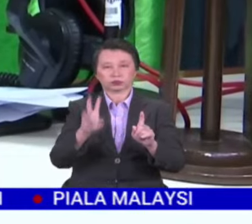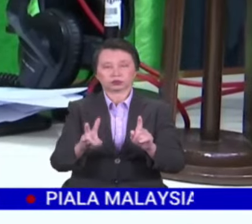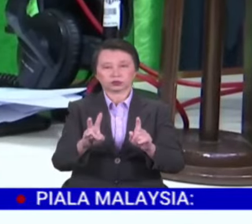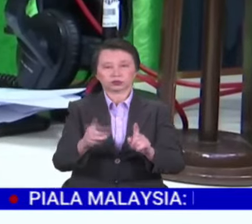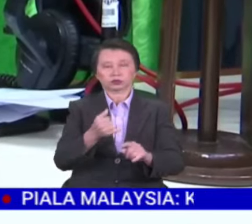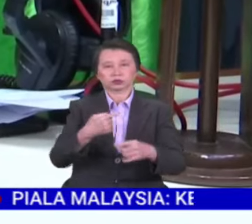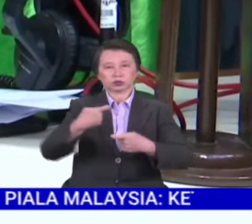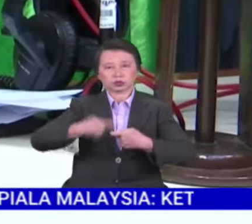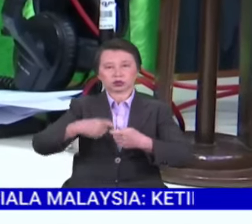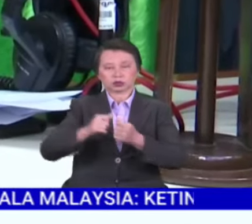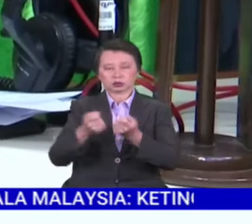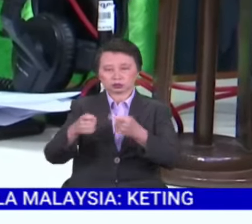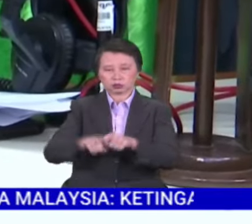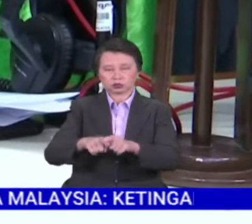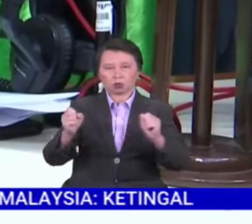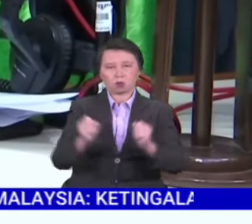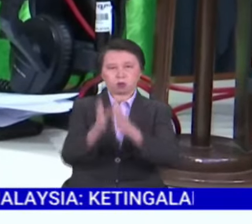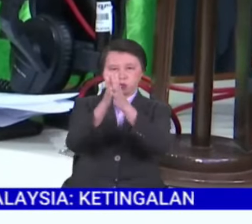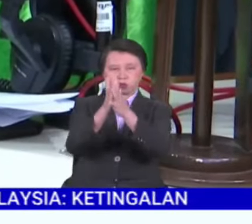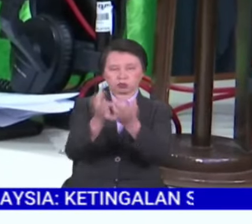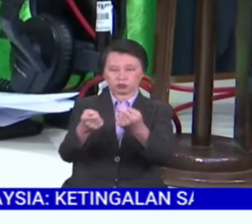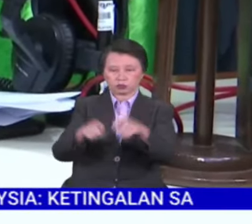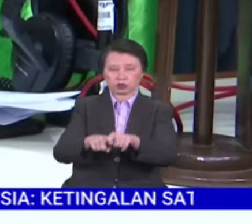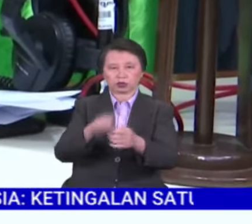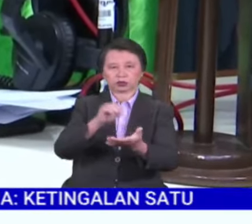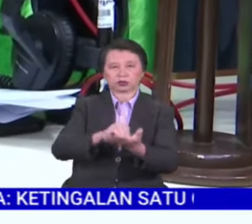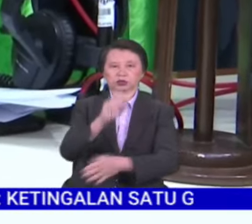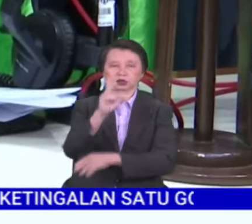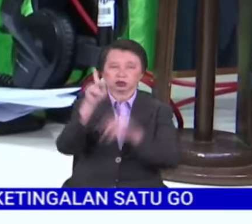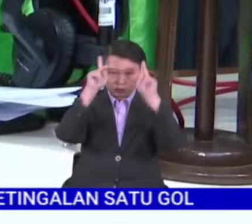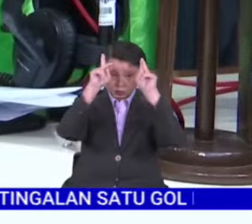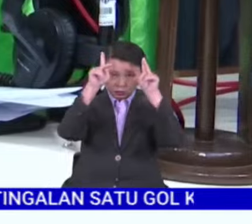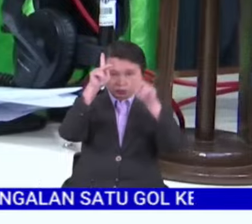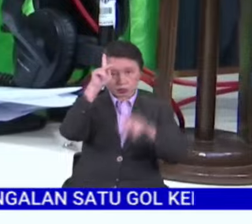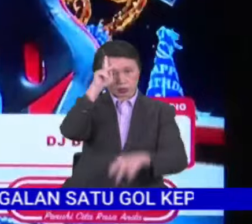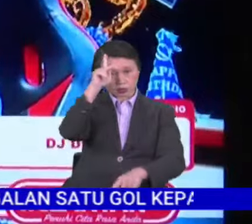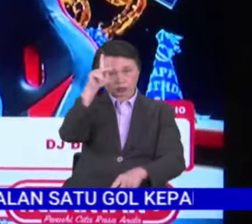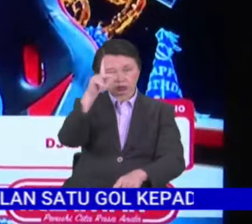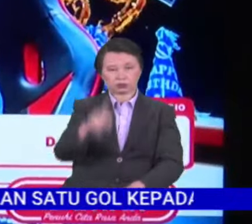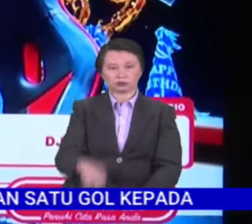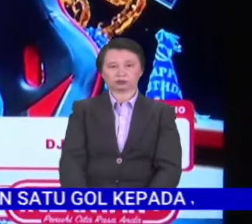Keseksaan berkait kejadian rusuhan yang berlaku di Kuala Krai.